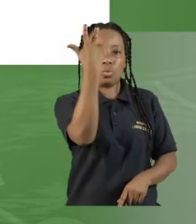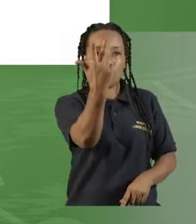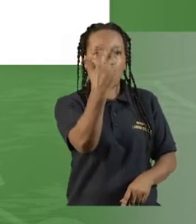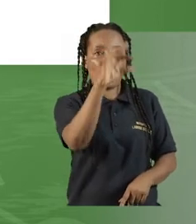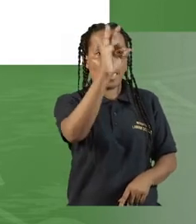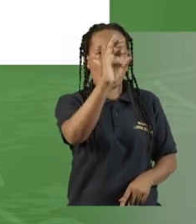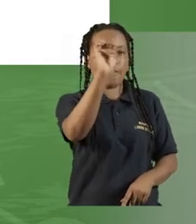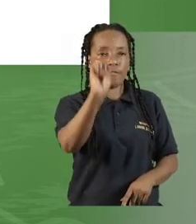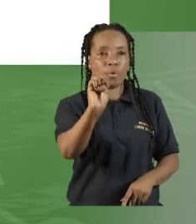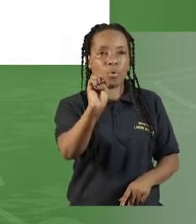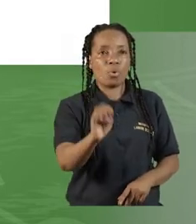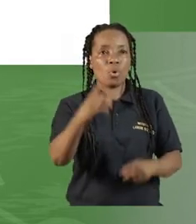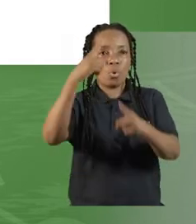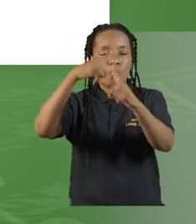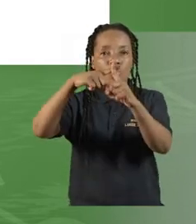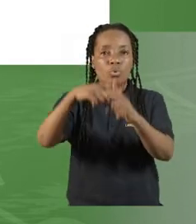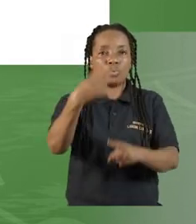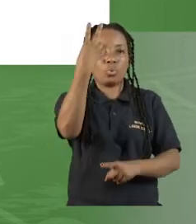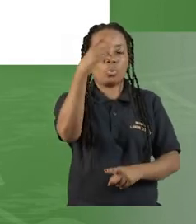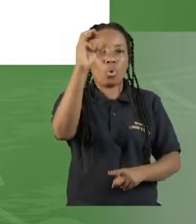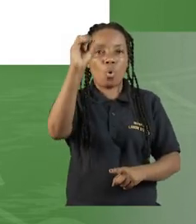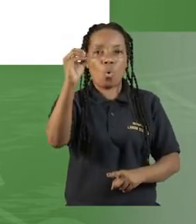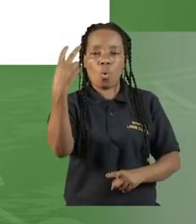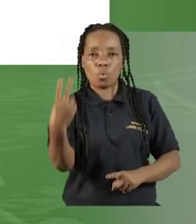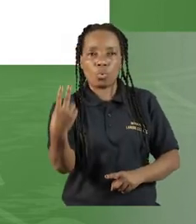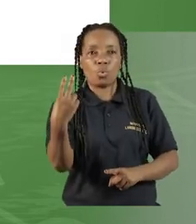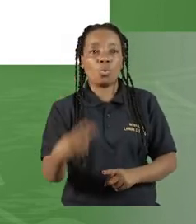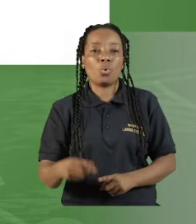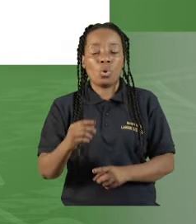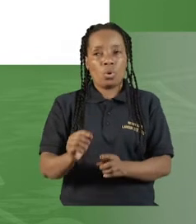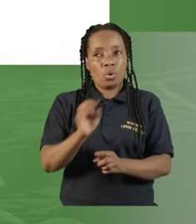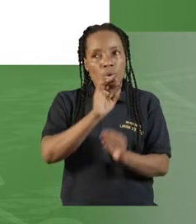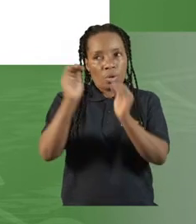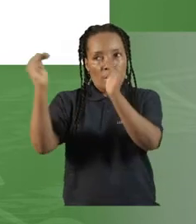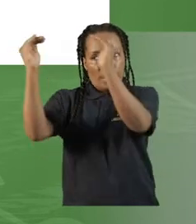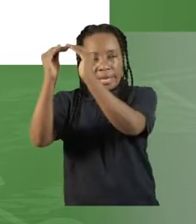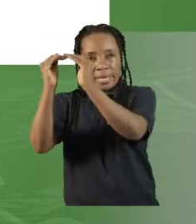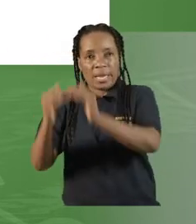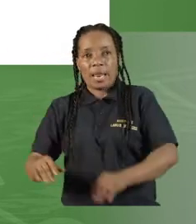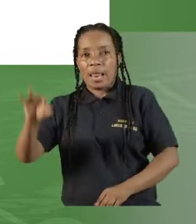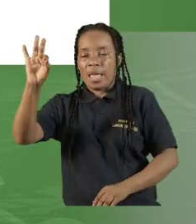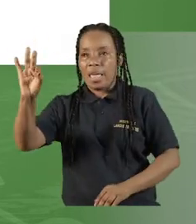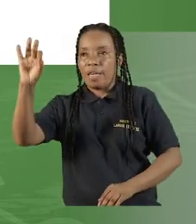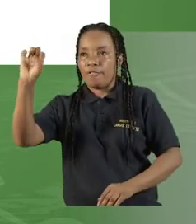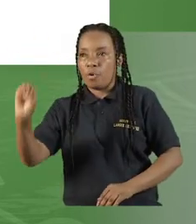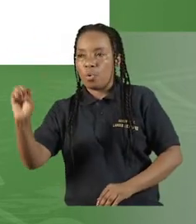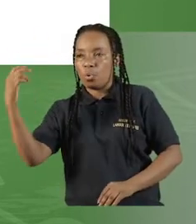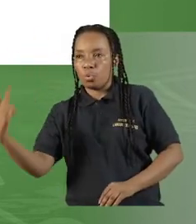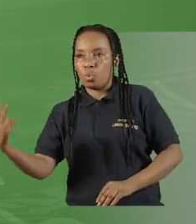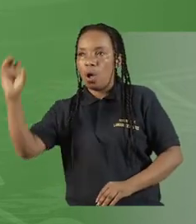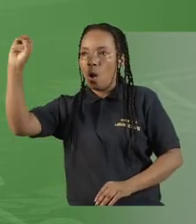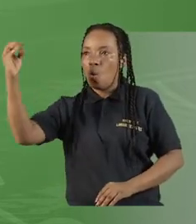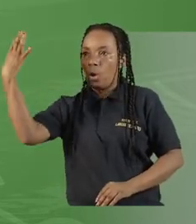3 Fe plus 2 O2 donne Fe3 O4.